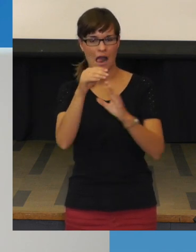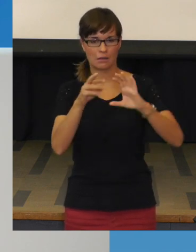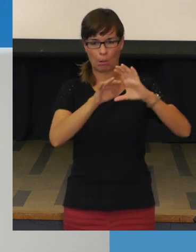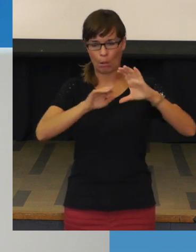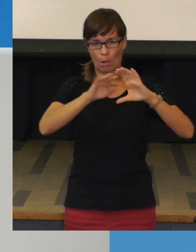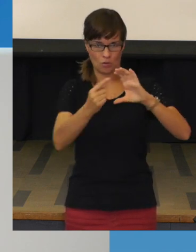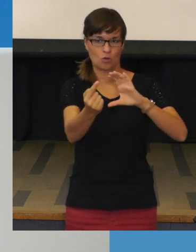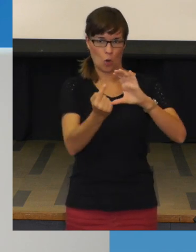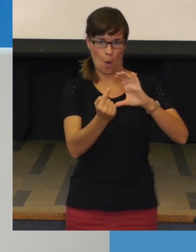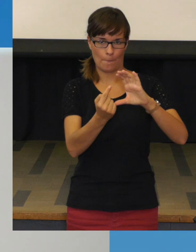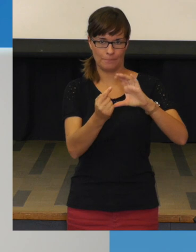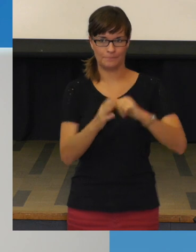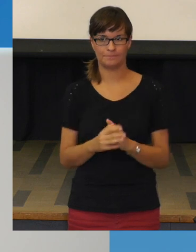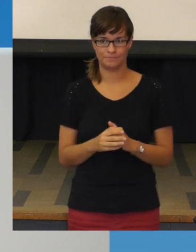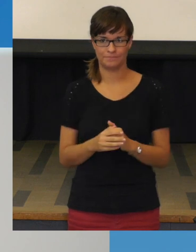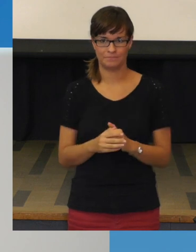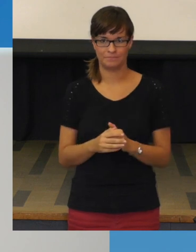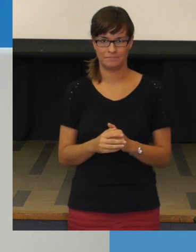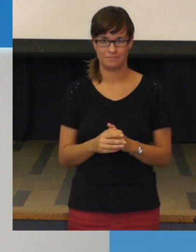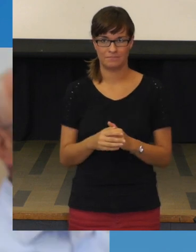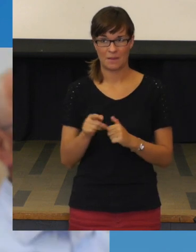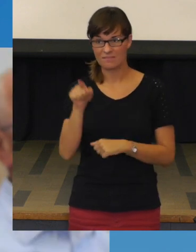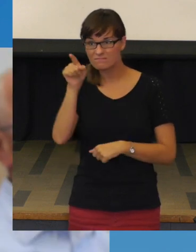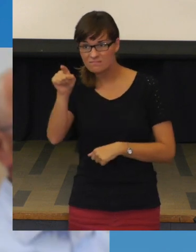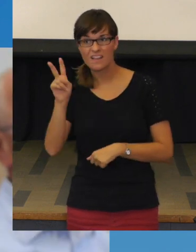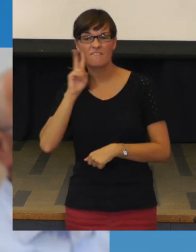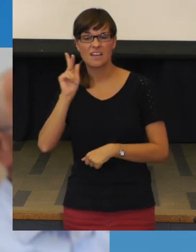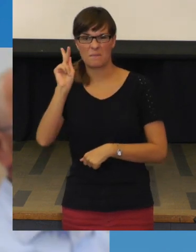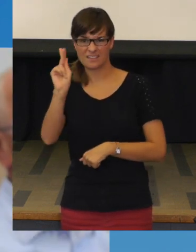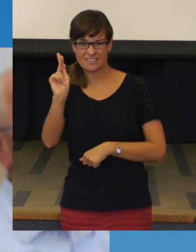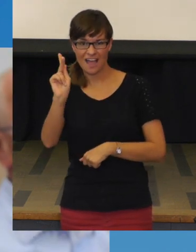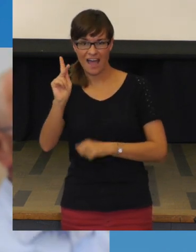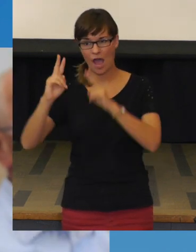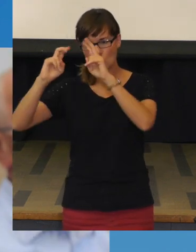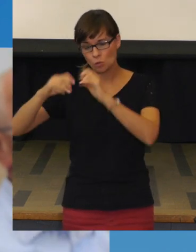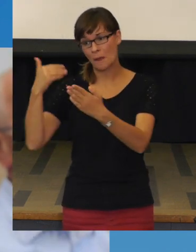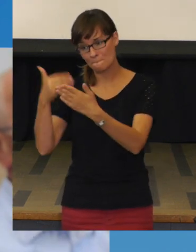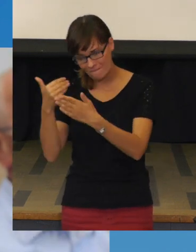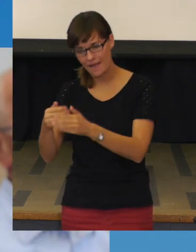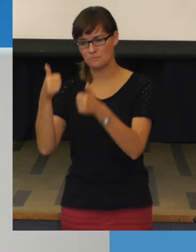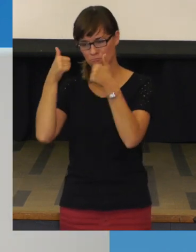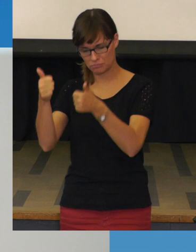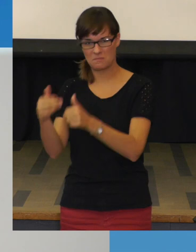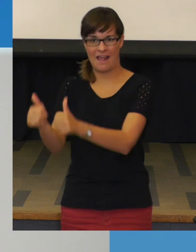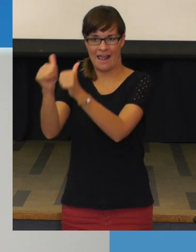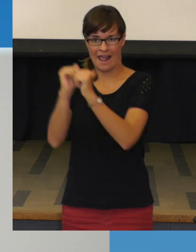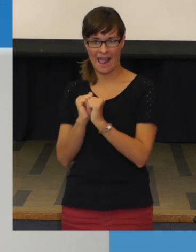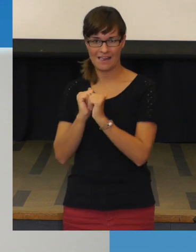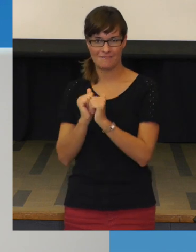auf Therapien einlasse, die noch nicht in großen Studien validiert sind, schon gar nicht nachgewiesen haben, dass sie